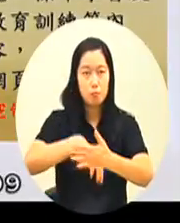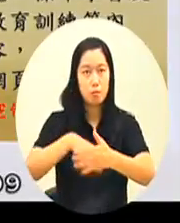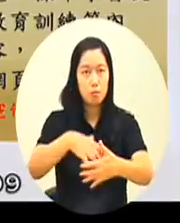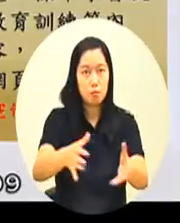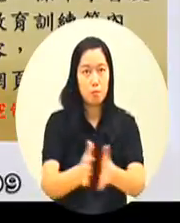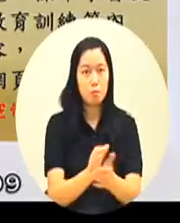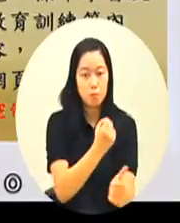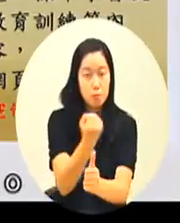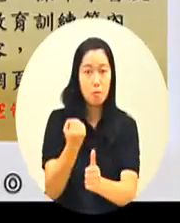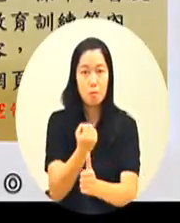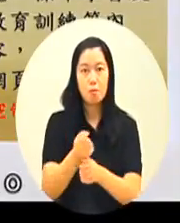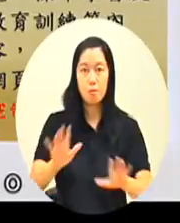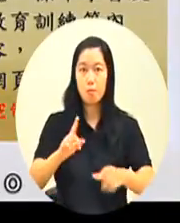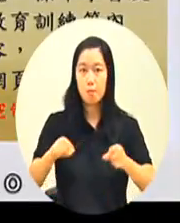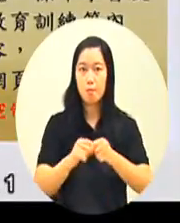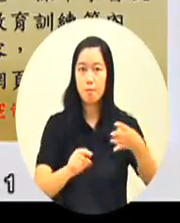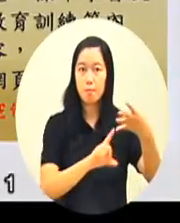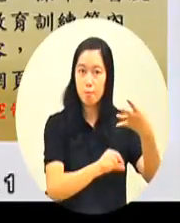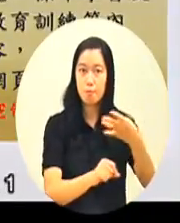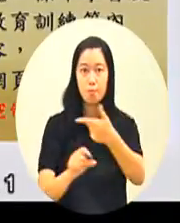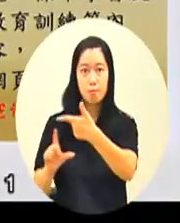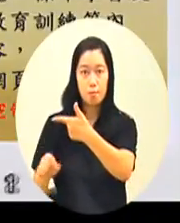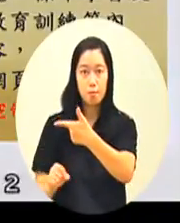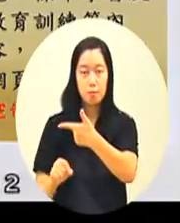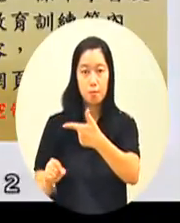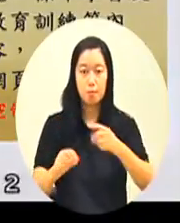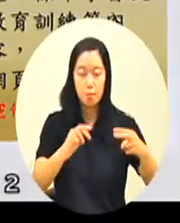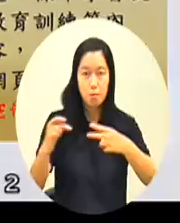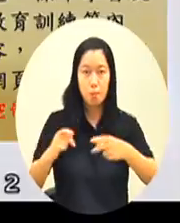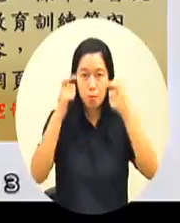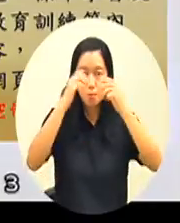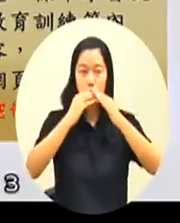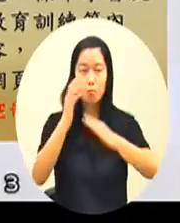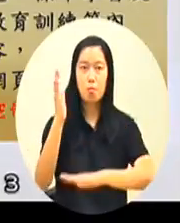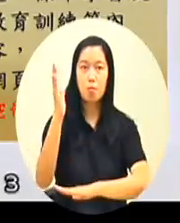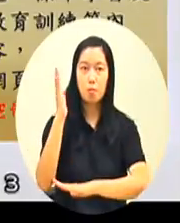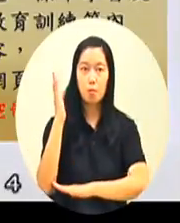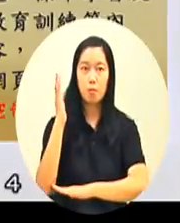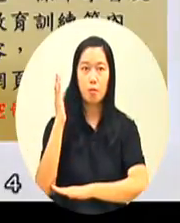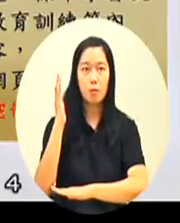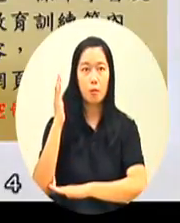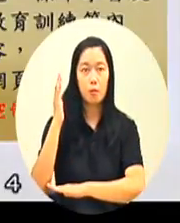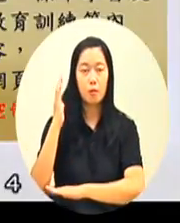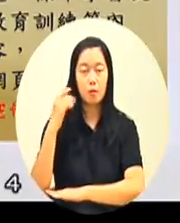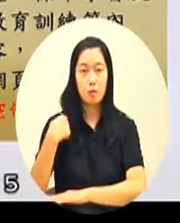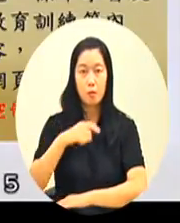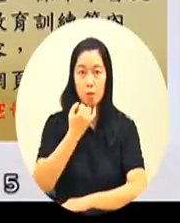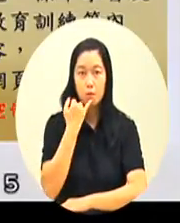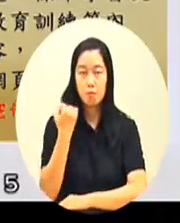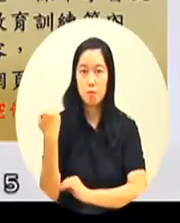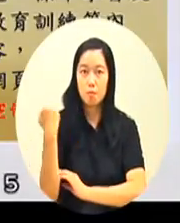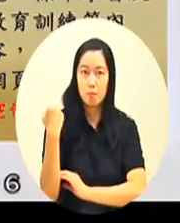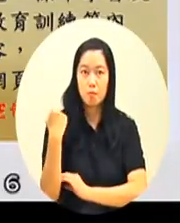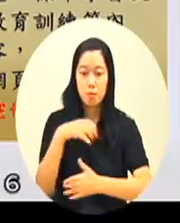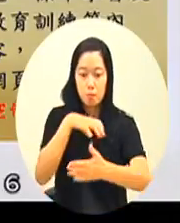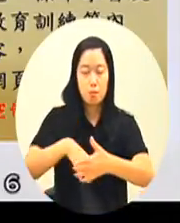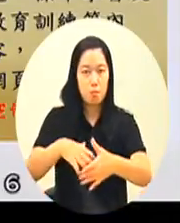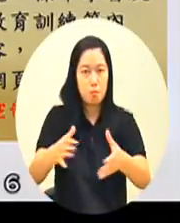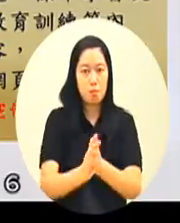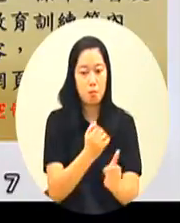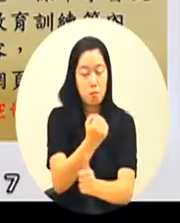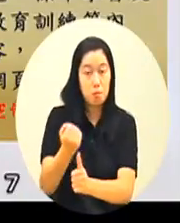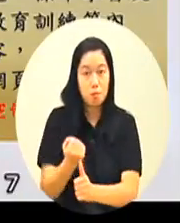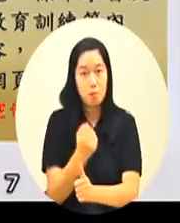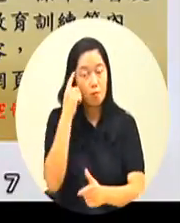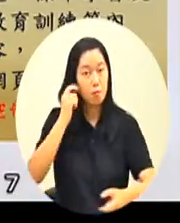今年的4月跟6月修订高雄市政府所属机关加强强化内部控制实施方案，